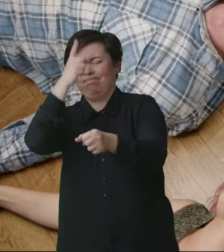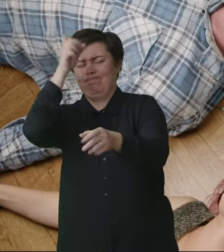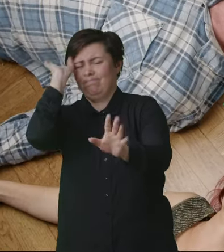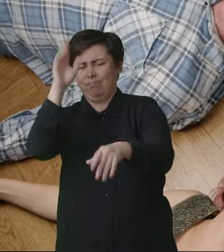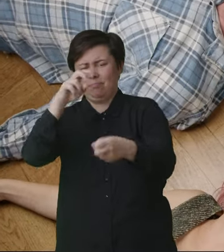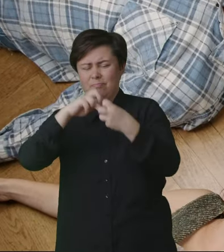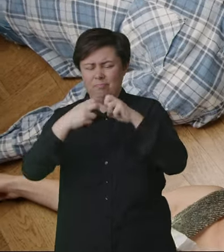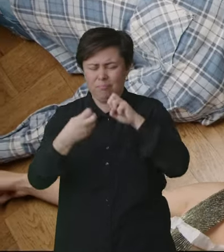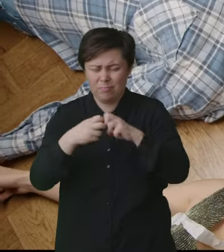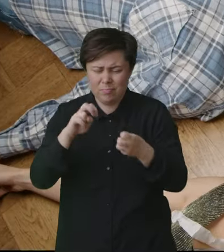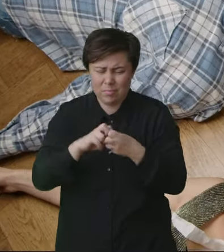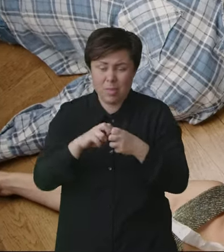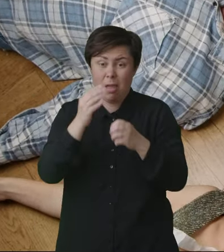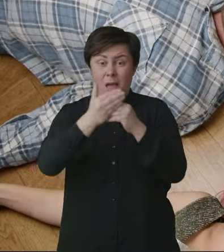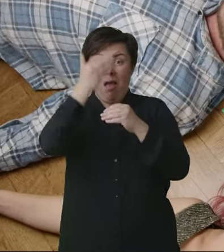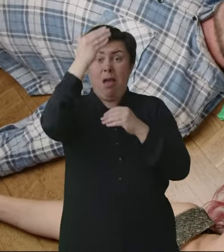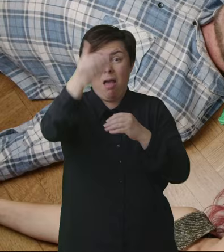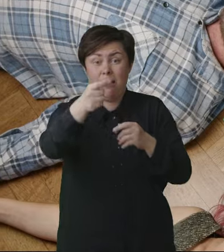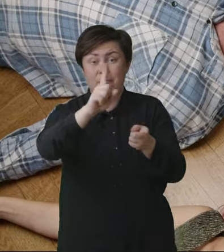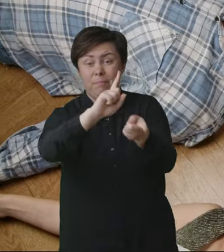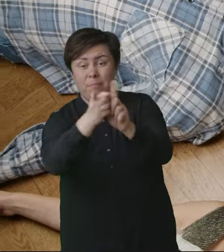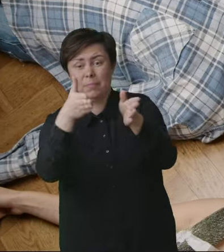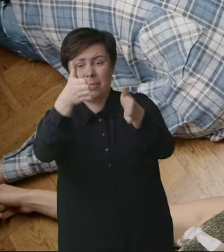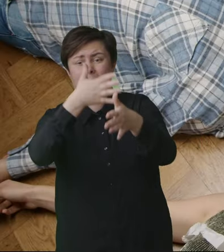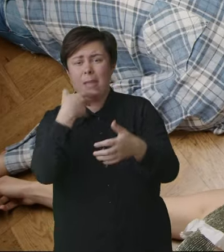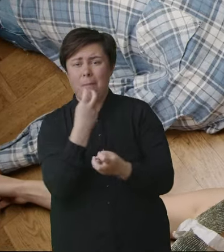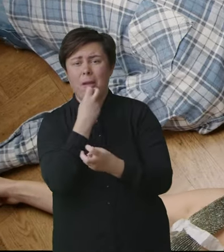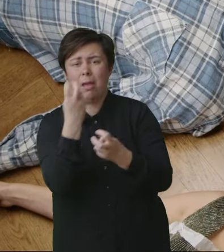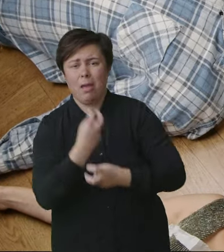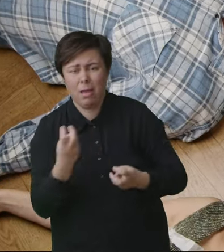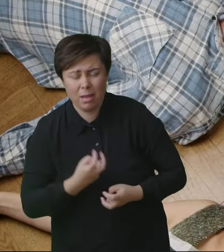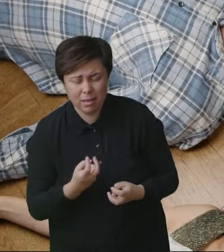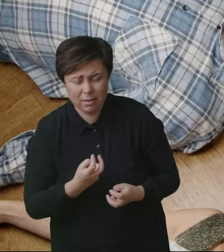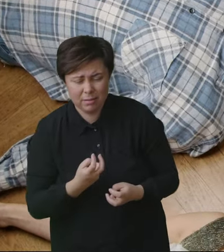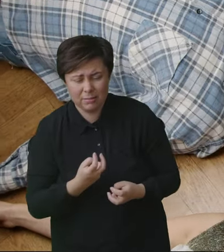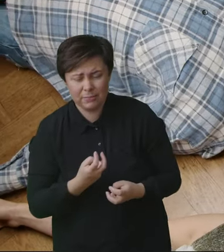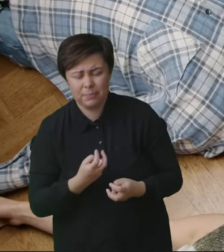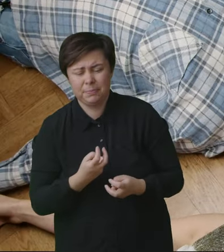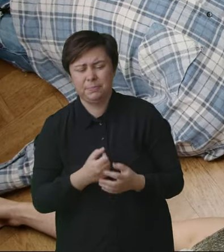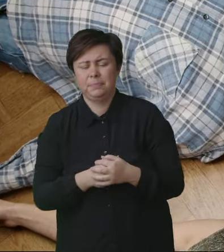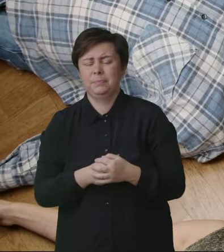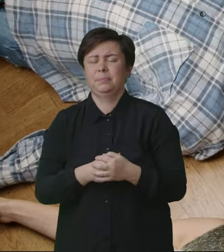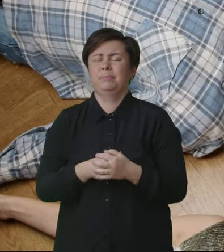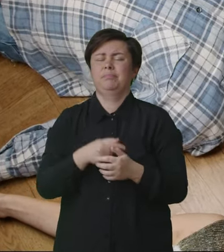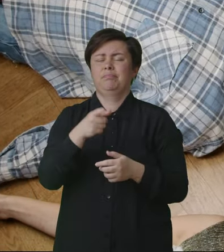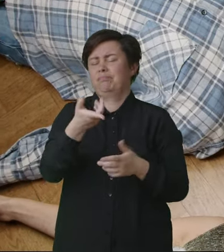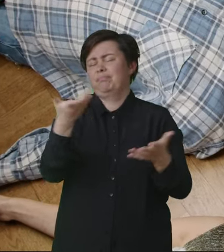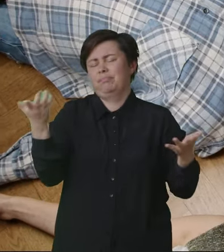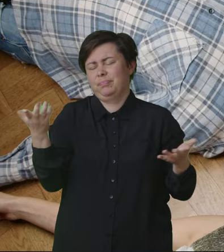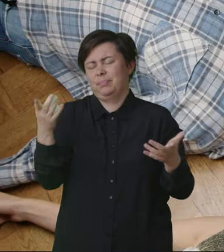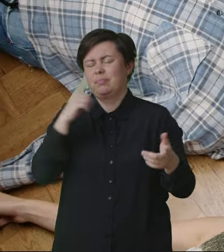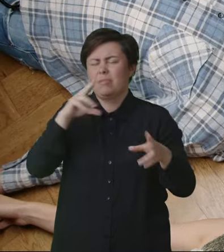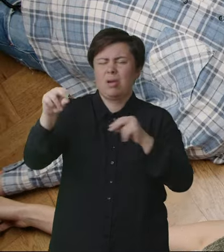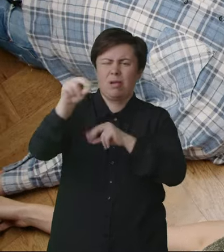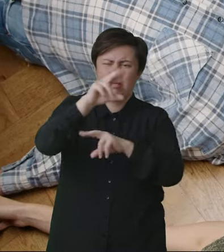A za wrotnicą nie ma sieci. A z wami do ładu nie dojdziesz. Ja